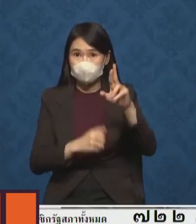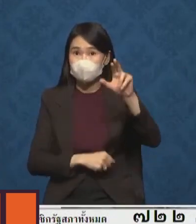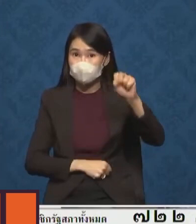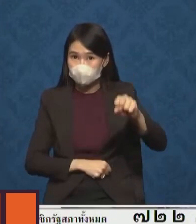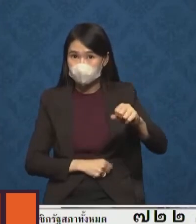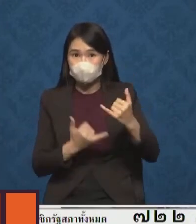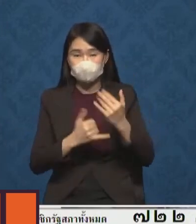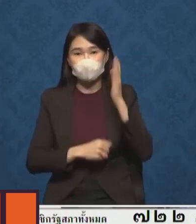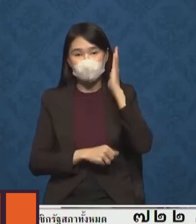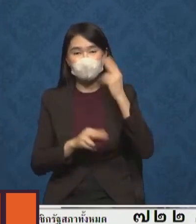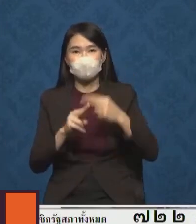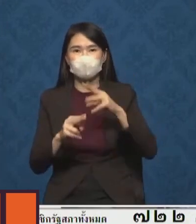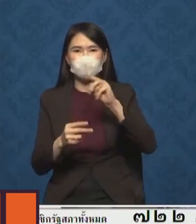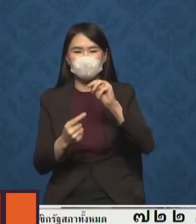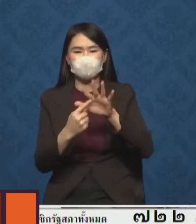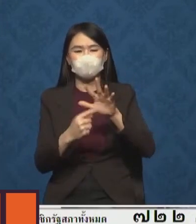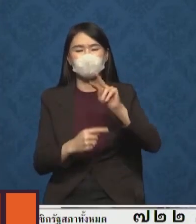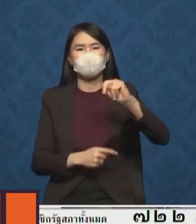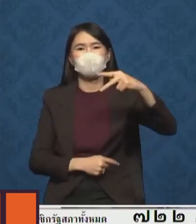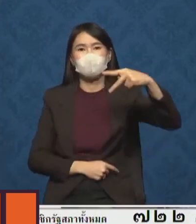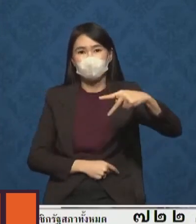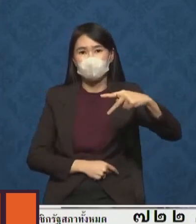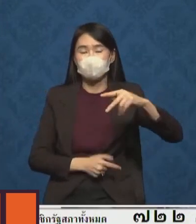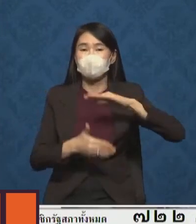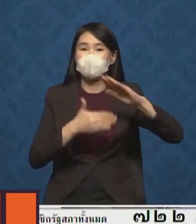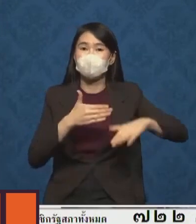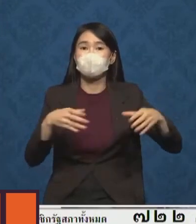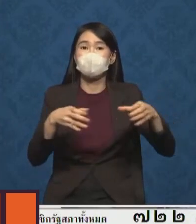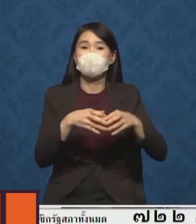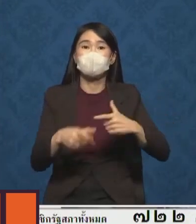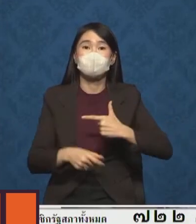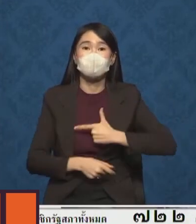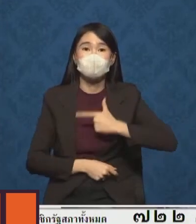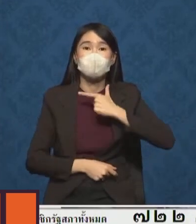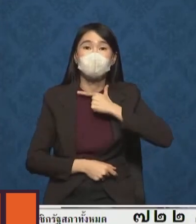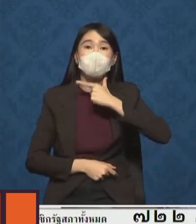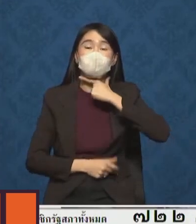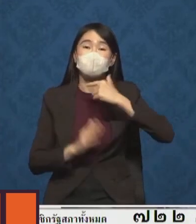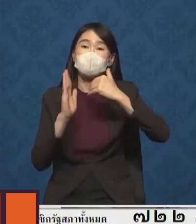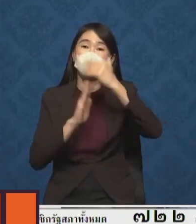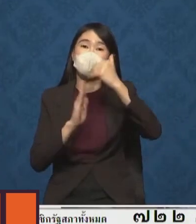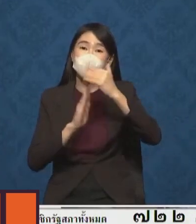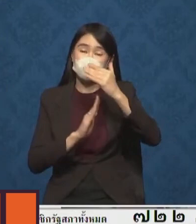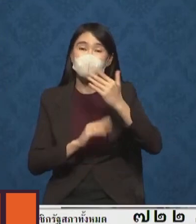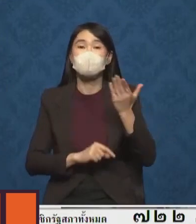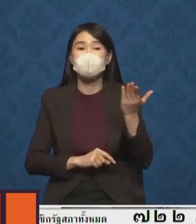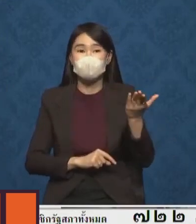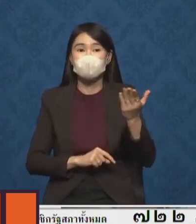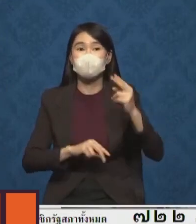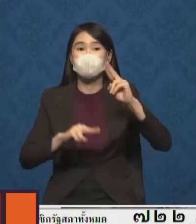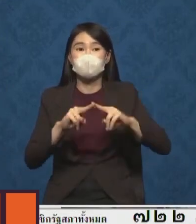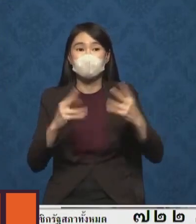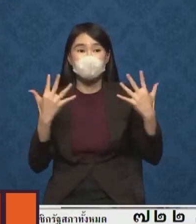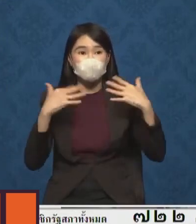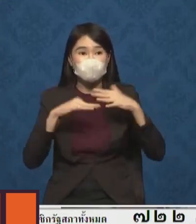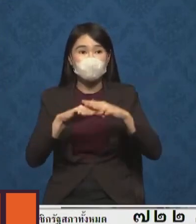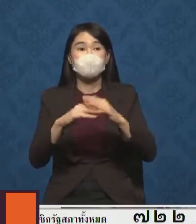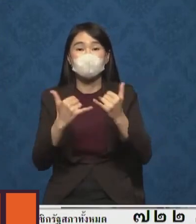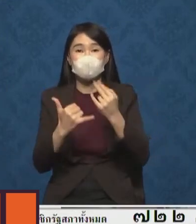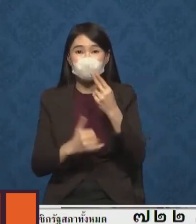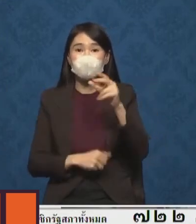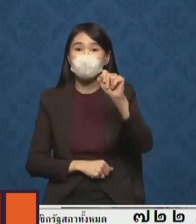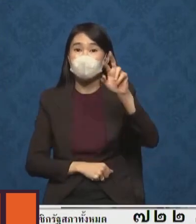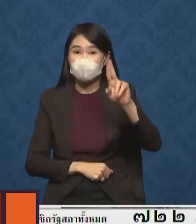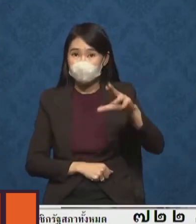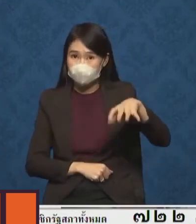อสอมานบคีรีภัวดน พี่น้องจากชาติพันธปกากยอร หรอกะเรี่ยงที่มานั่งอยู่ในสะพาแห่